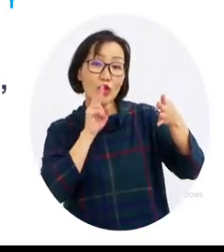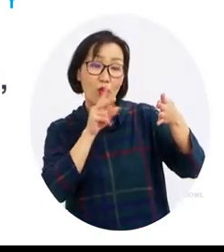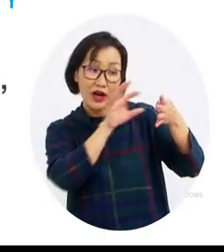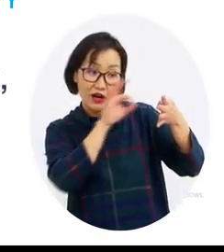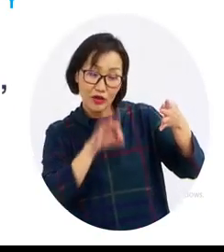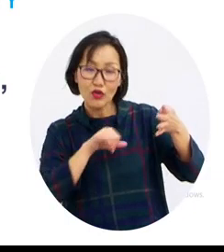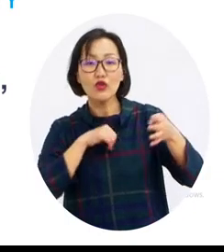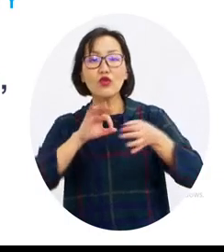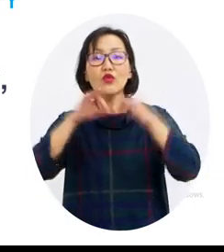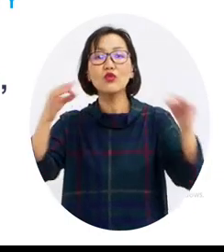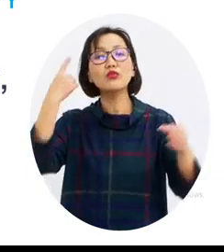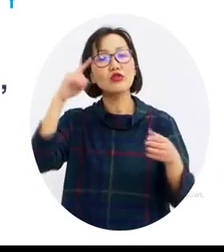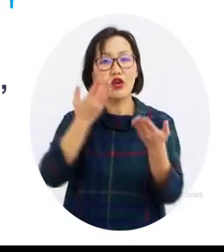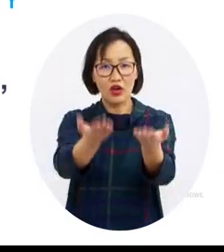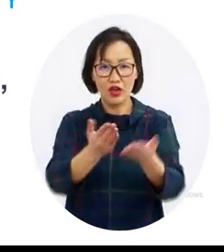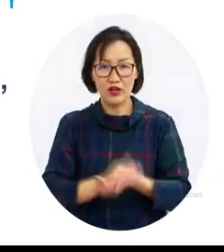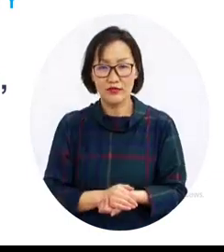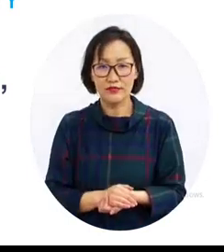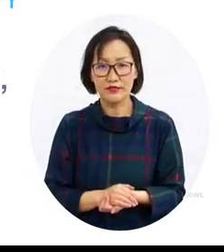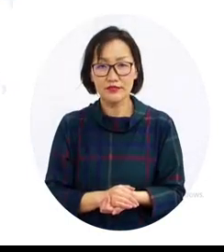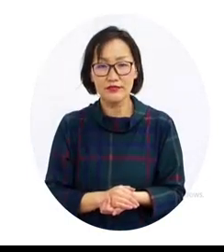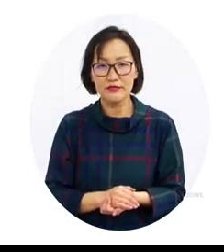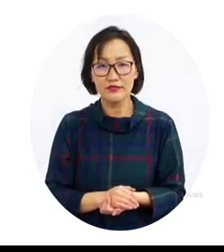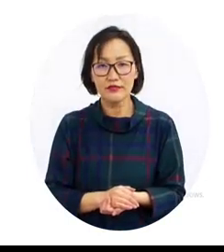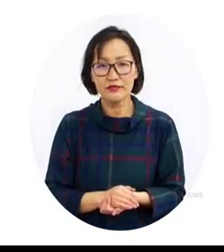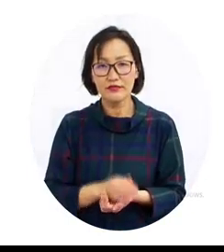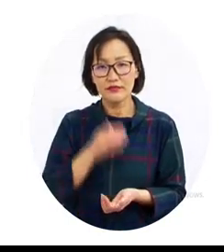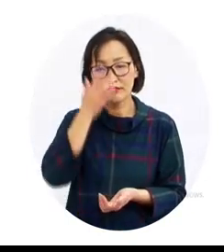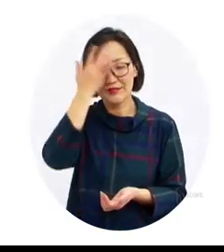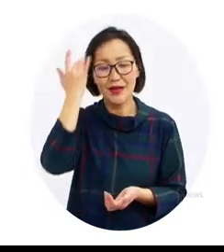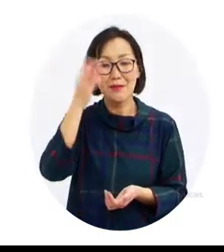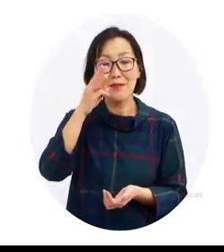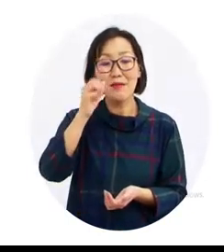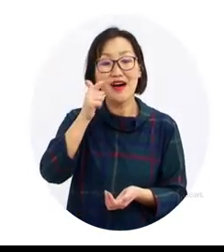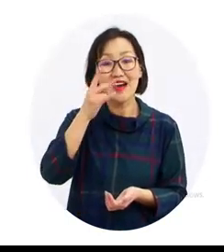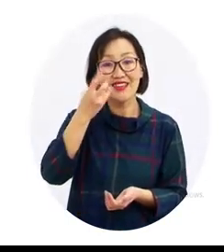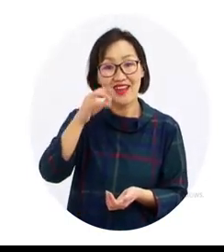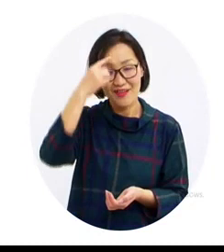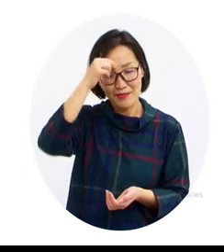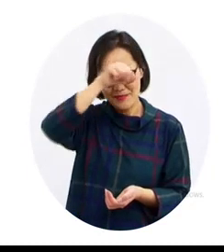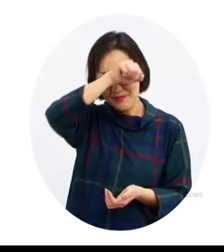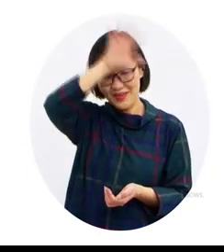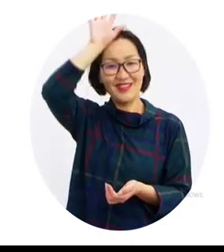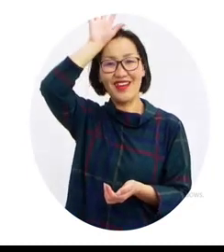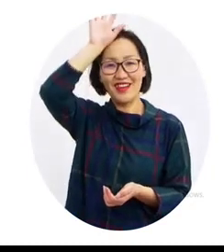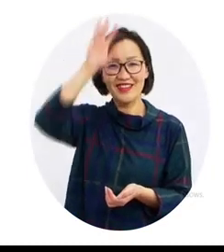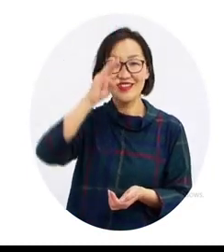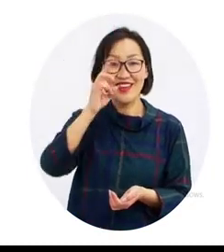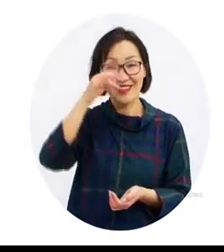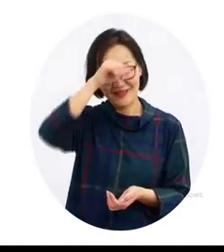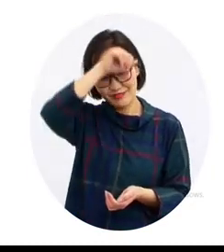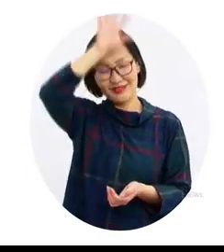үгээрээ өгүүлбэр зохиогоорой. За мөн магнайт тэнэш. За багш нь